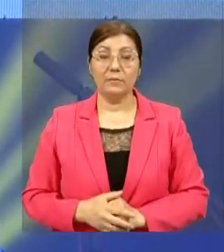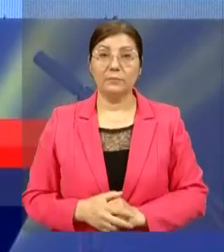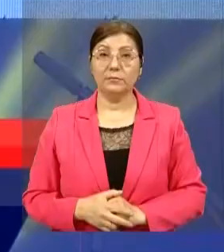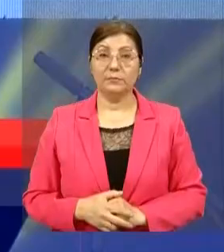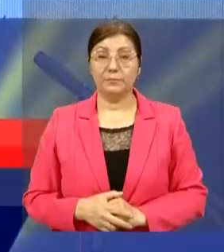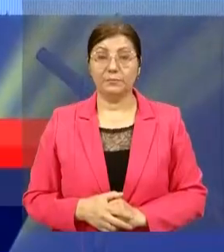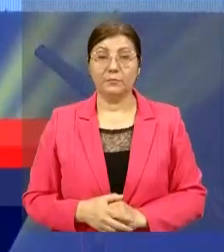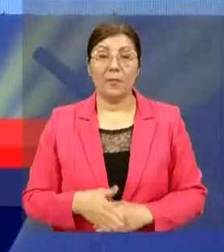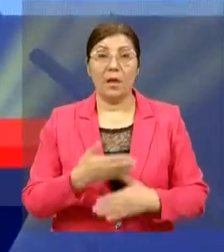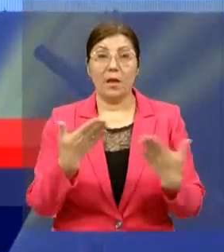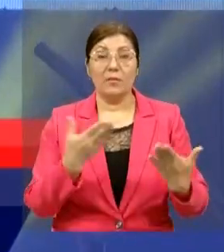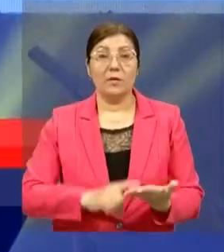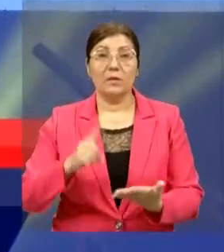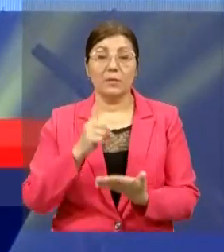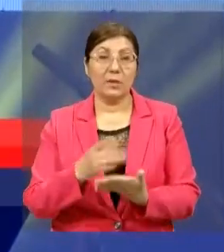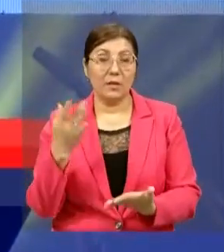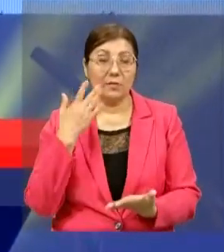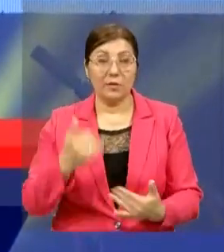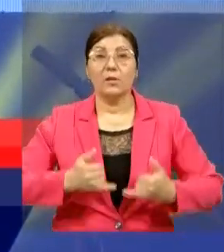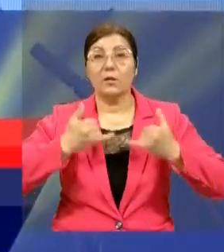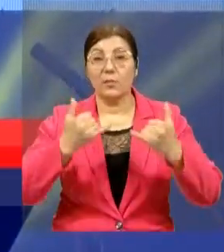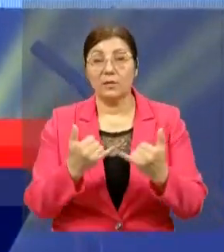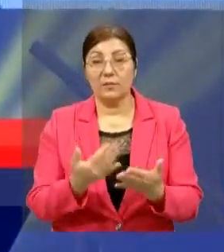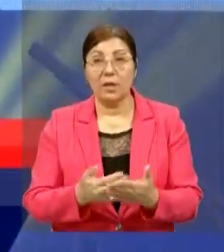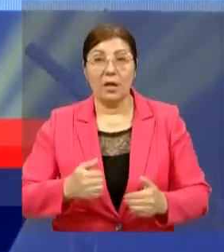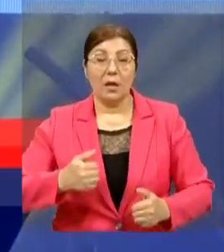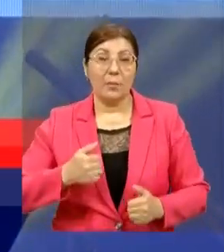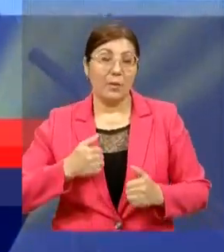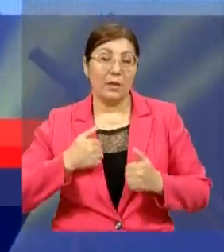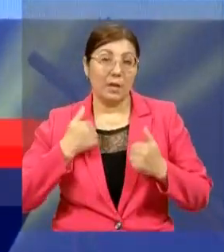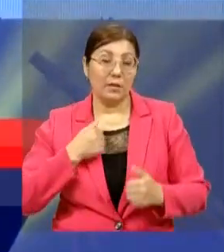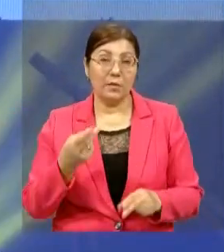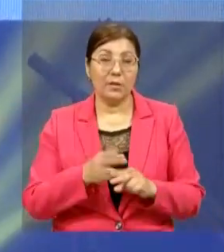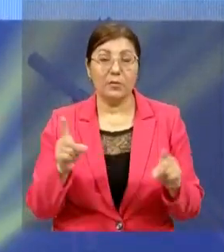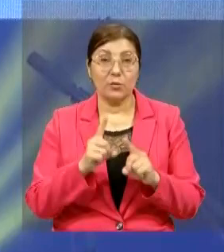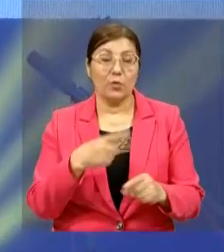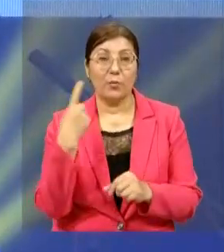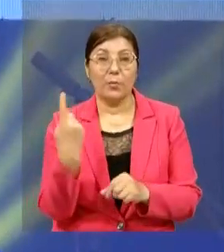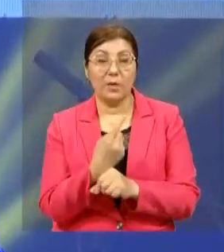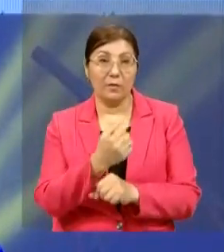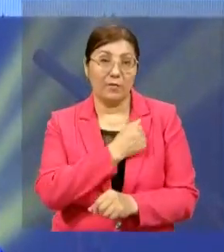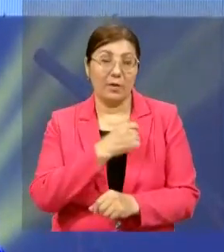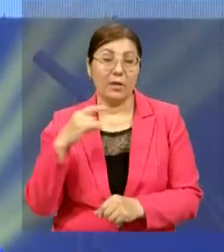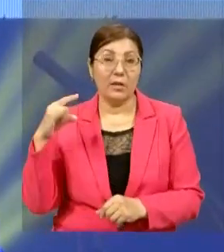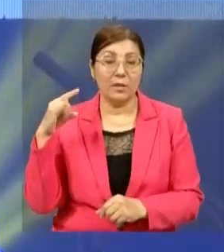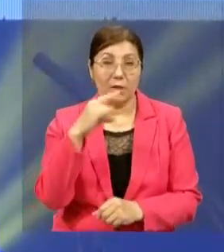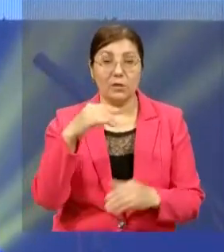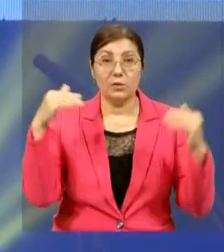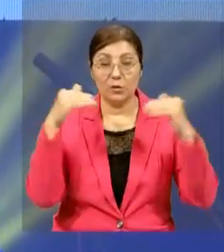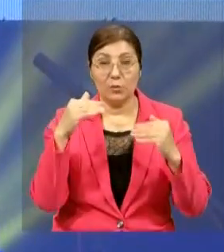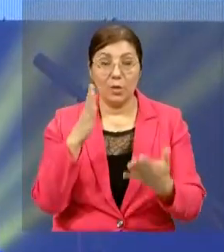шаров ваши заслуги всегда достойны уважения Мы гордимся тем что единственный в Центральной Азии военный институт расположен в городе